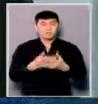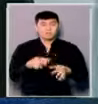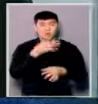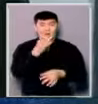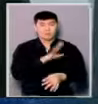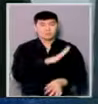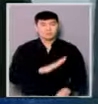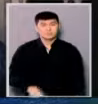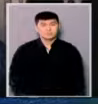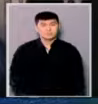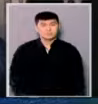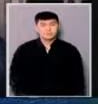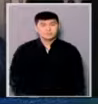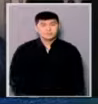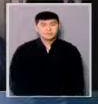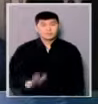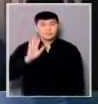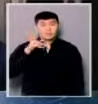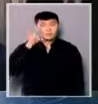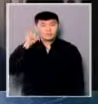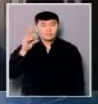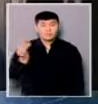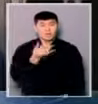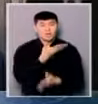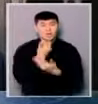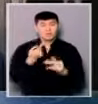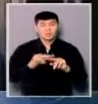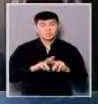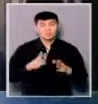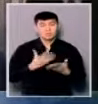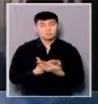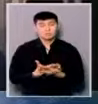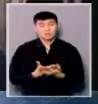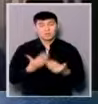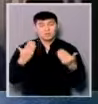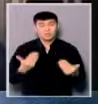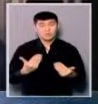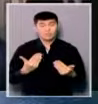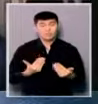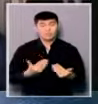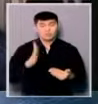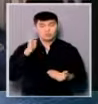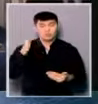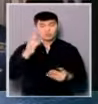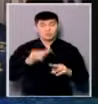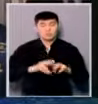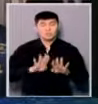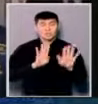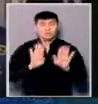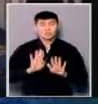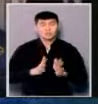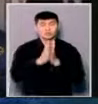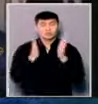берді. Болашағын білмеген адамның тарихы жоқ дейді қазақтың даналығы. Бүгін болашақта бұл музейдің дейтіндер